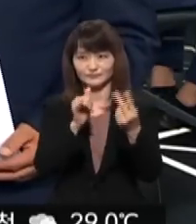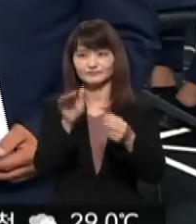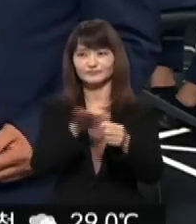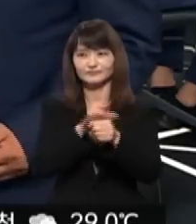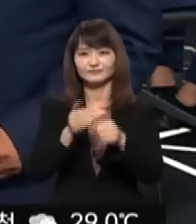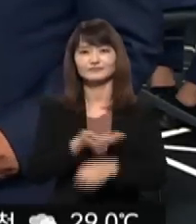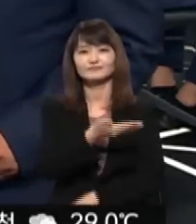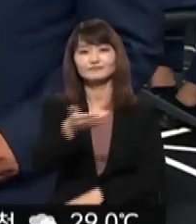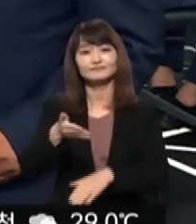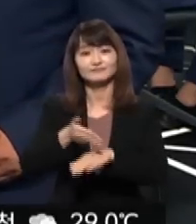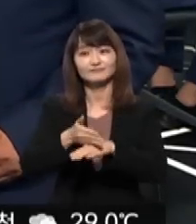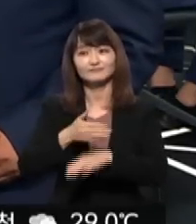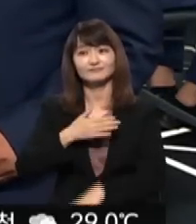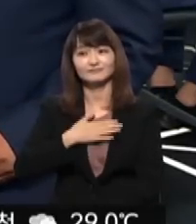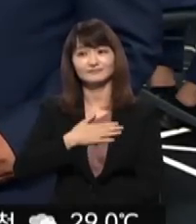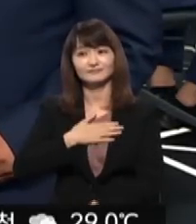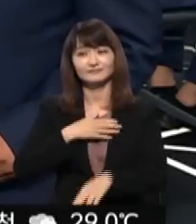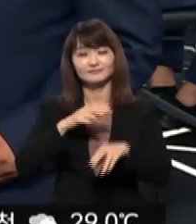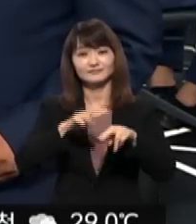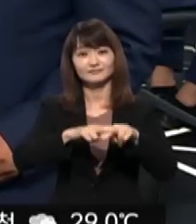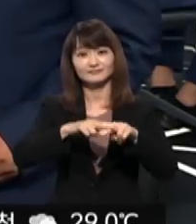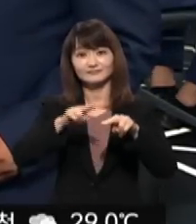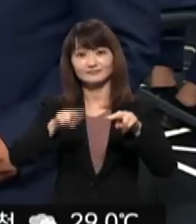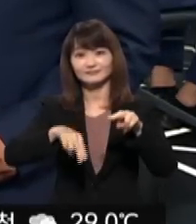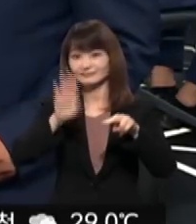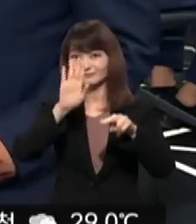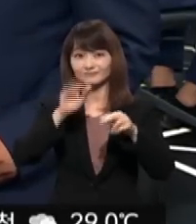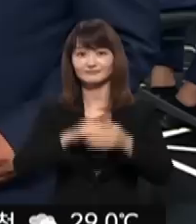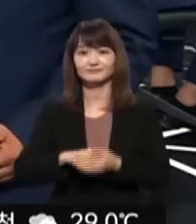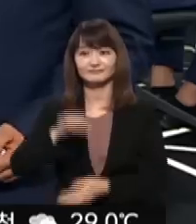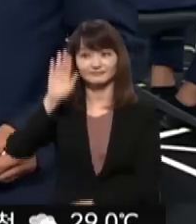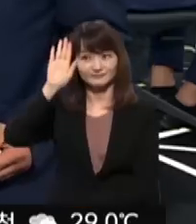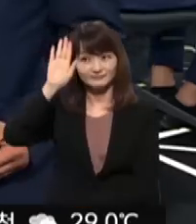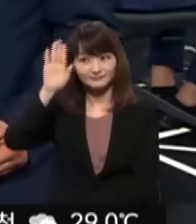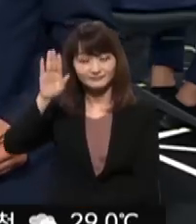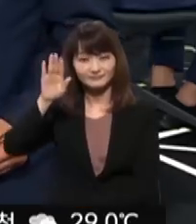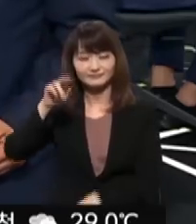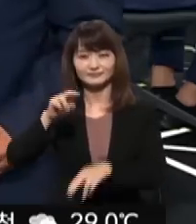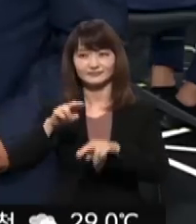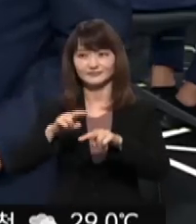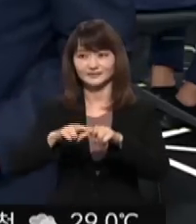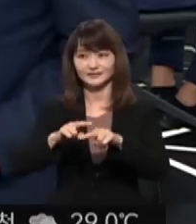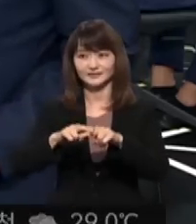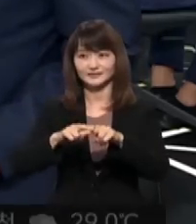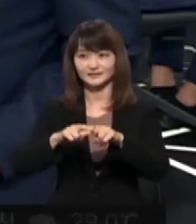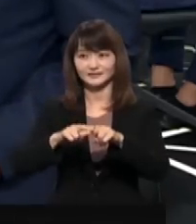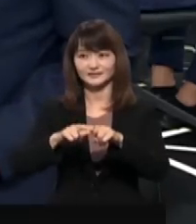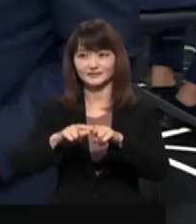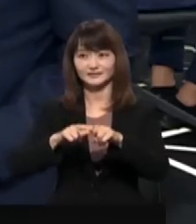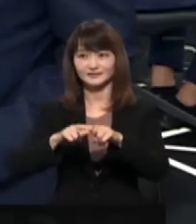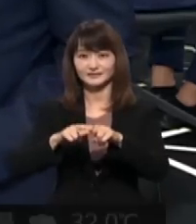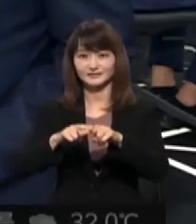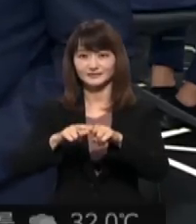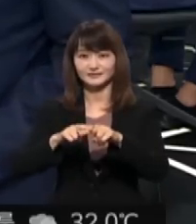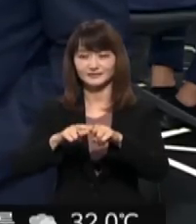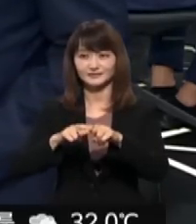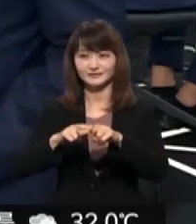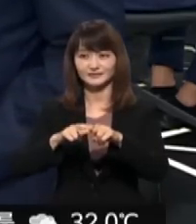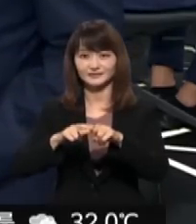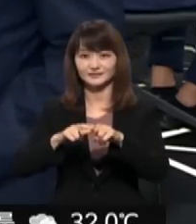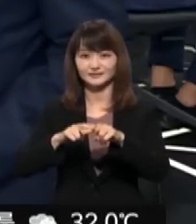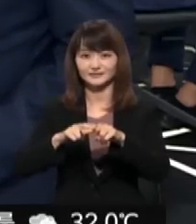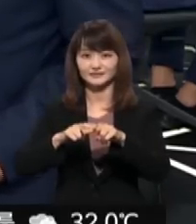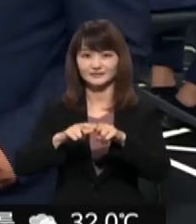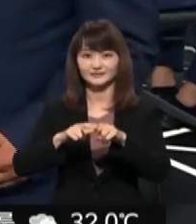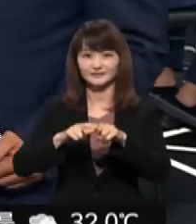많은 분들께 감사드리고요 사실 저는 하차하는 것이 아니기 때문에 앞으로 또 등자리는 알아도 난 자리는 아 등자리는 몰라도 난